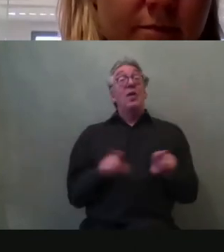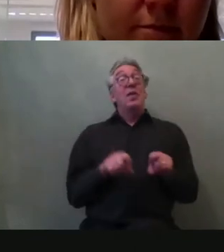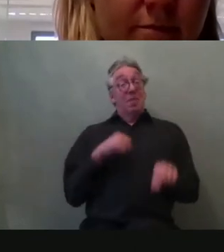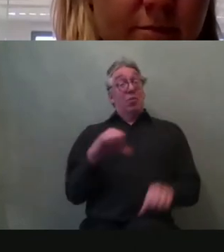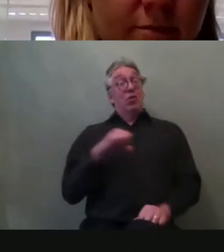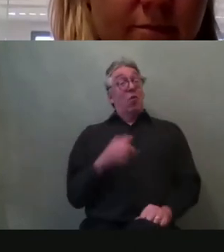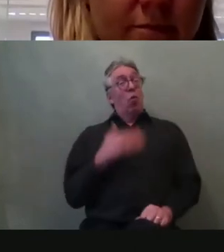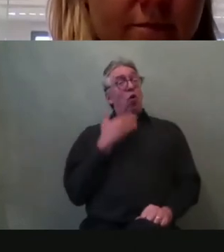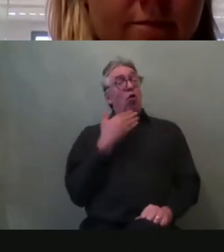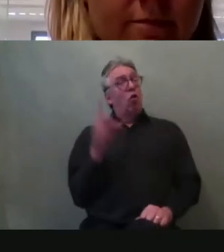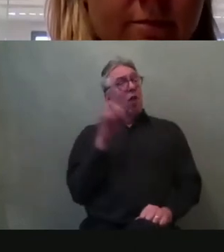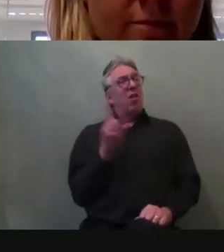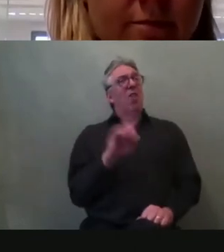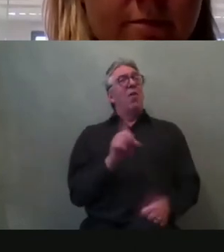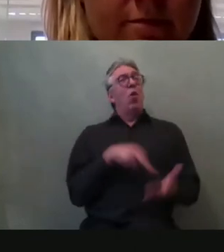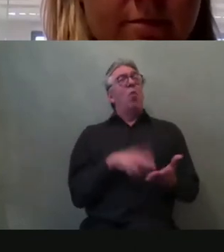allemaal al goed?